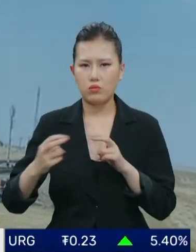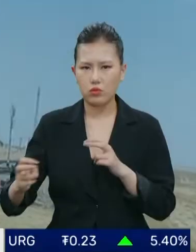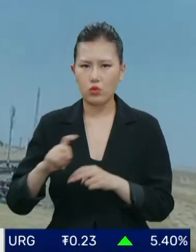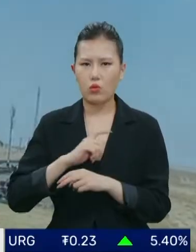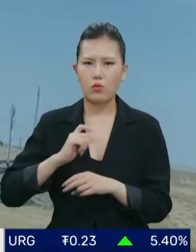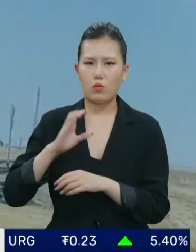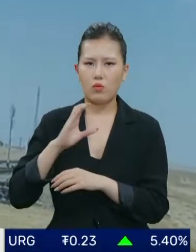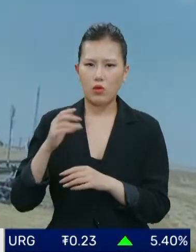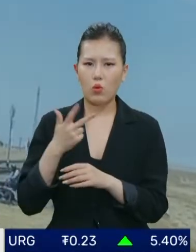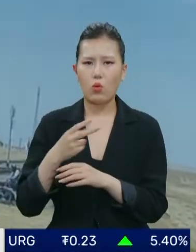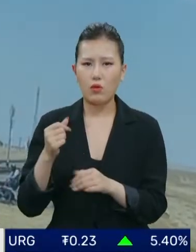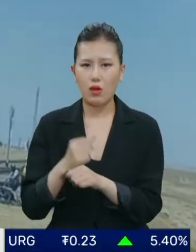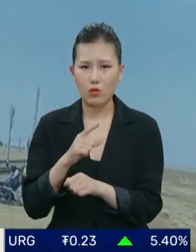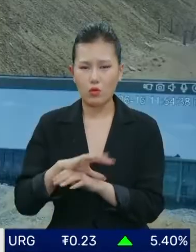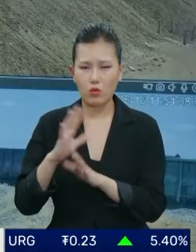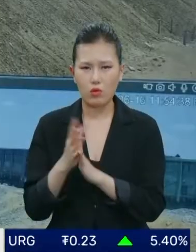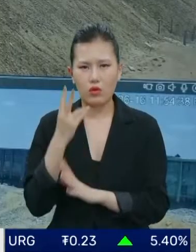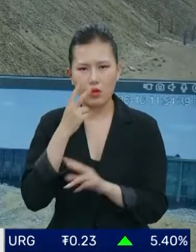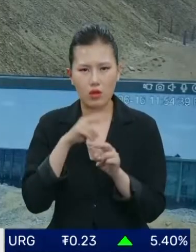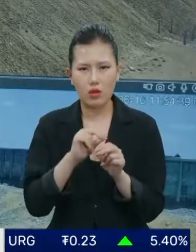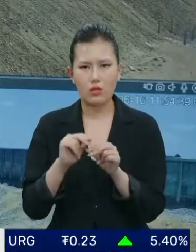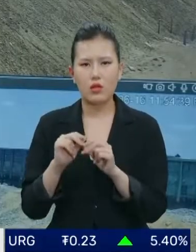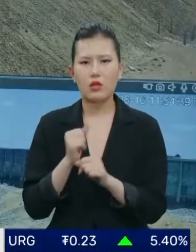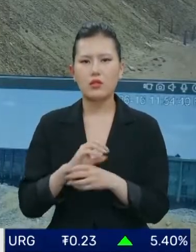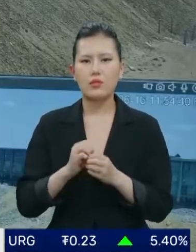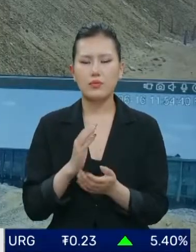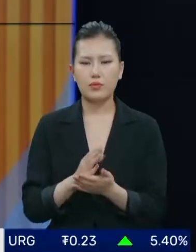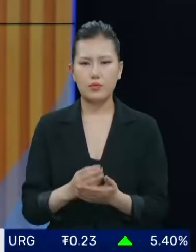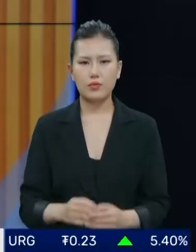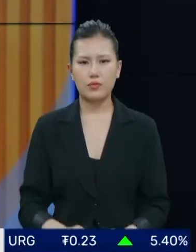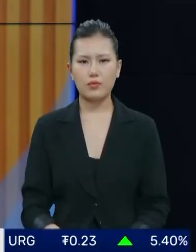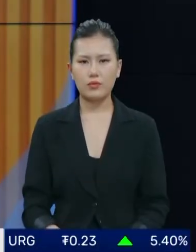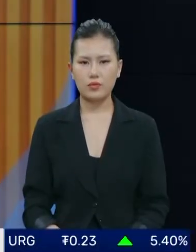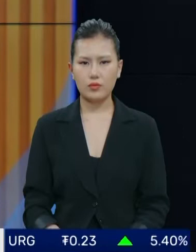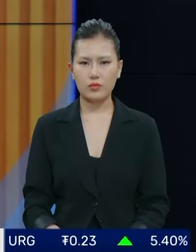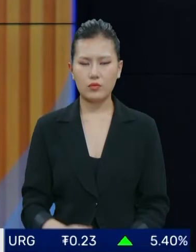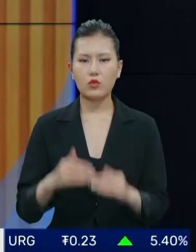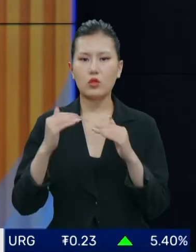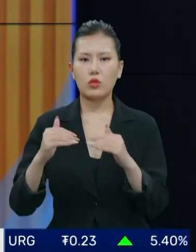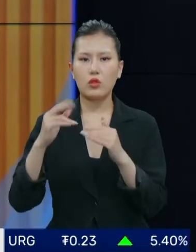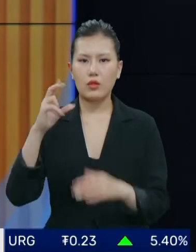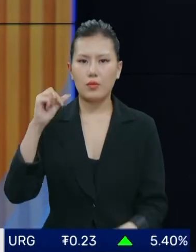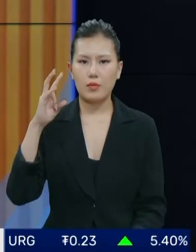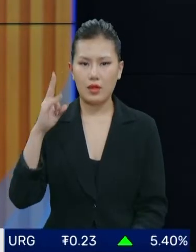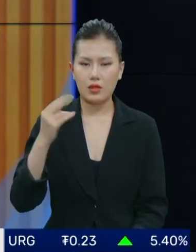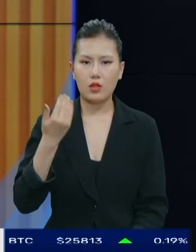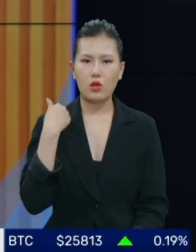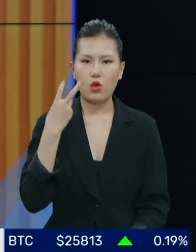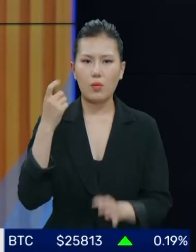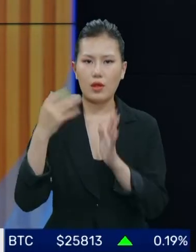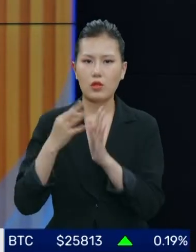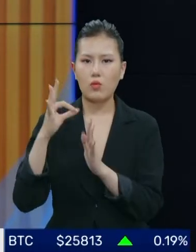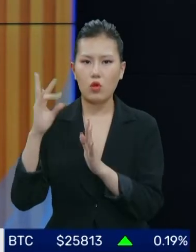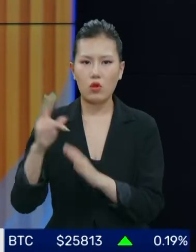ажиллаж байна. Хөгжлийн банкнаас 2018 онд Чингис хаан